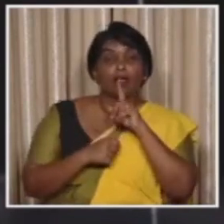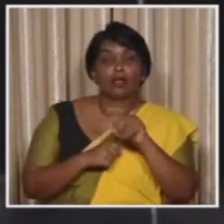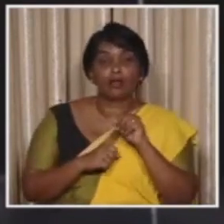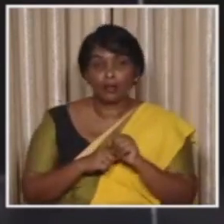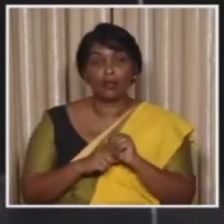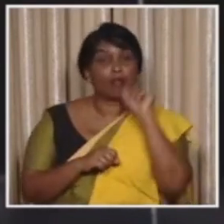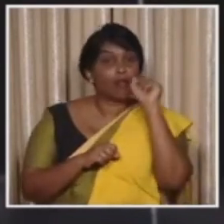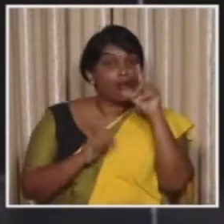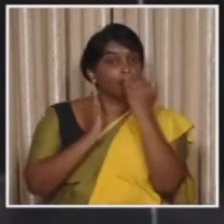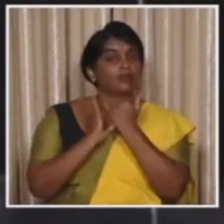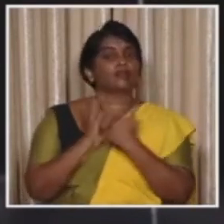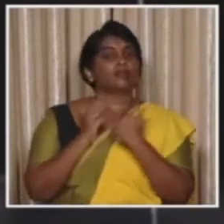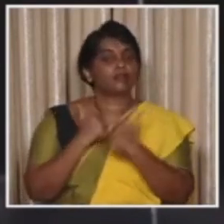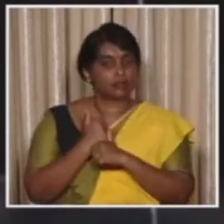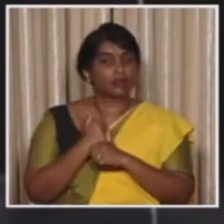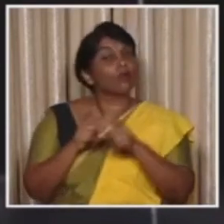ඒකට නිර්ණායකයක් දෙන්න.